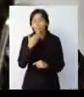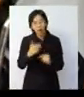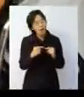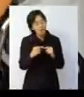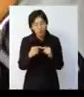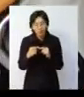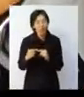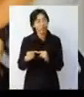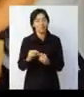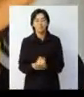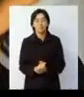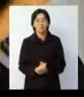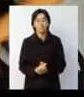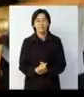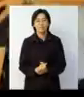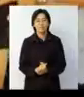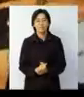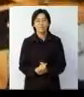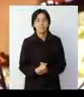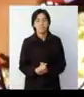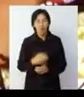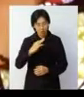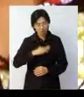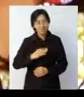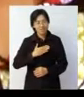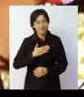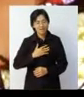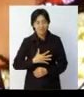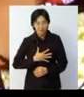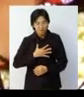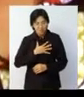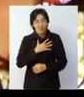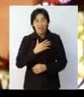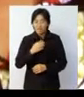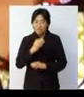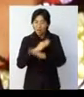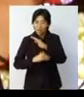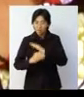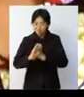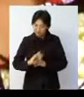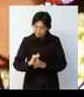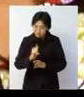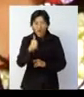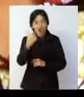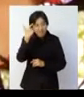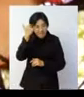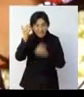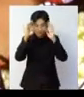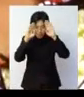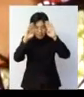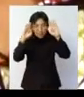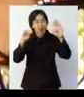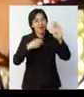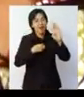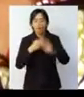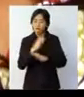ทำจนกว่าจะทำไม่ไหวเขาก็คือภูมิใจว่าเราอยากให้คนพิการเนี่ยเก่งมีความรู้อะไ